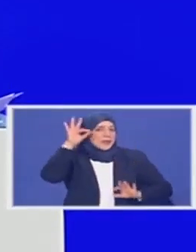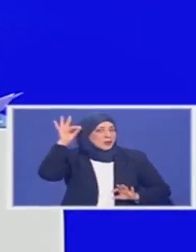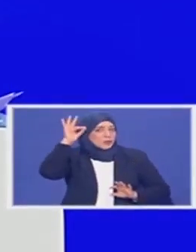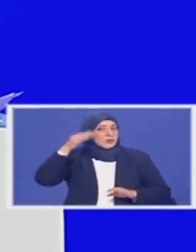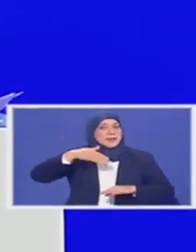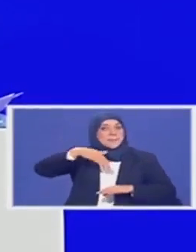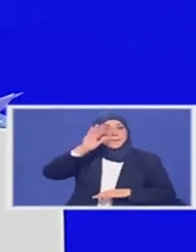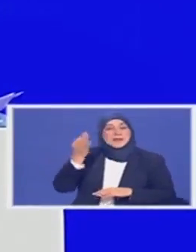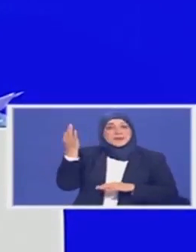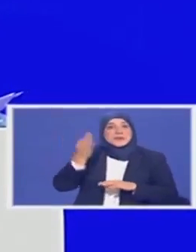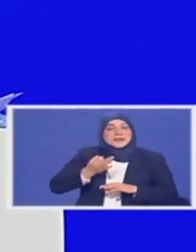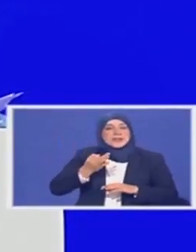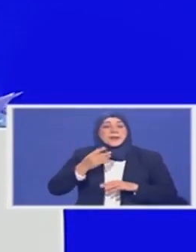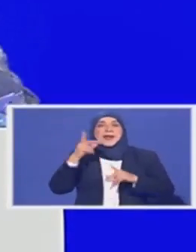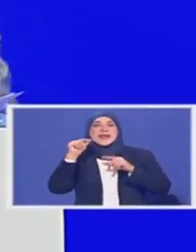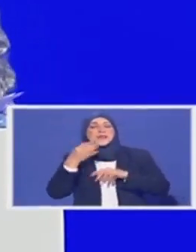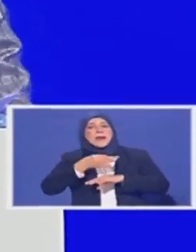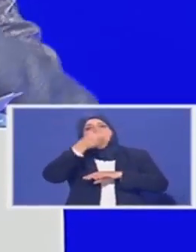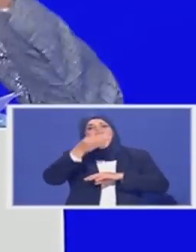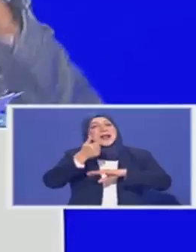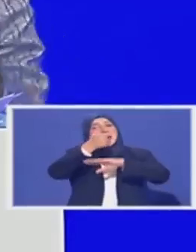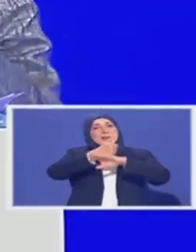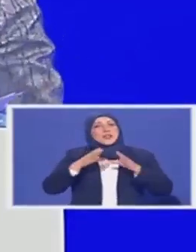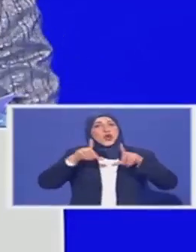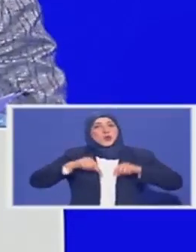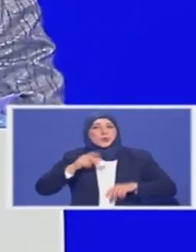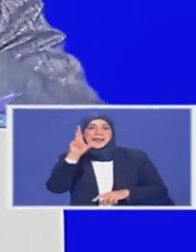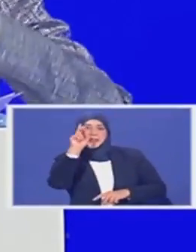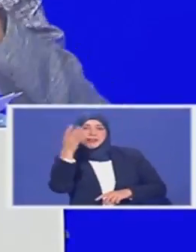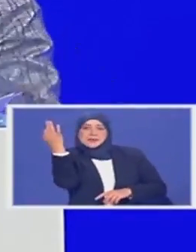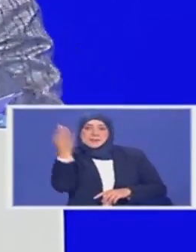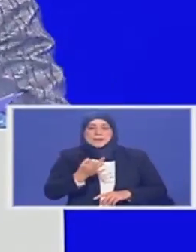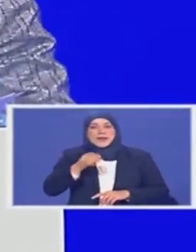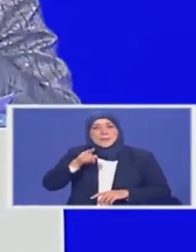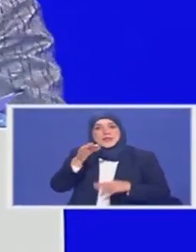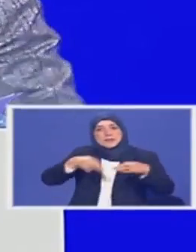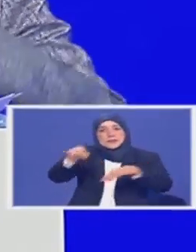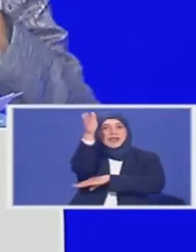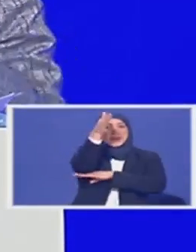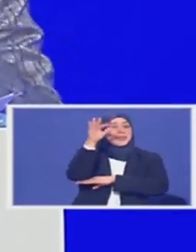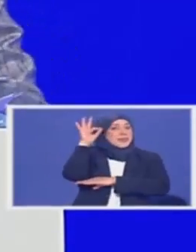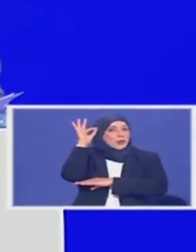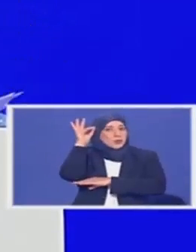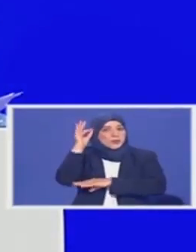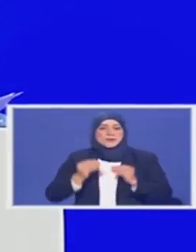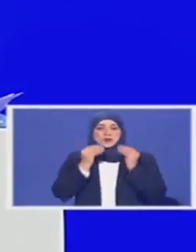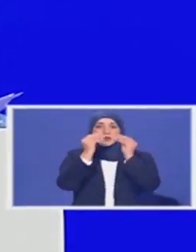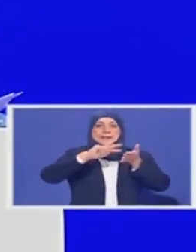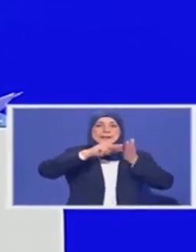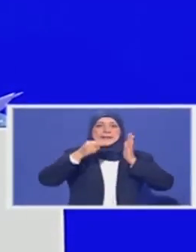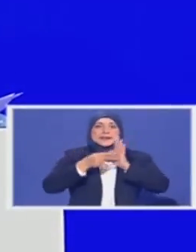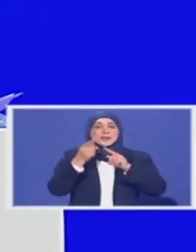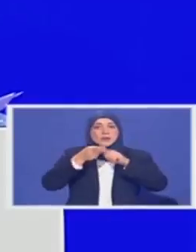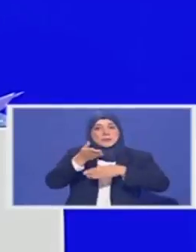النسبة الهامة وكما قال السيد رئيس الحكومة 30 منها بالنسبة للدولة في توفير الخطة